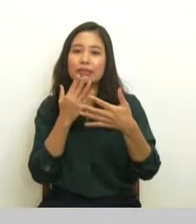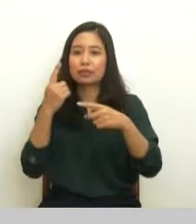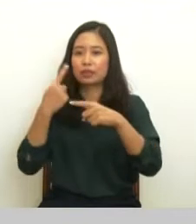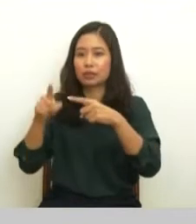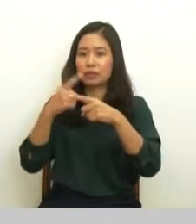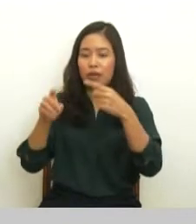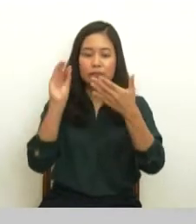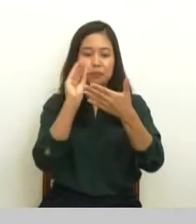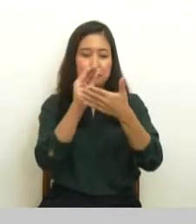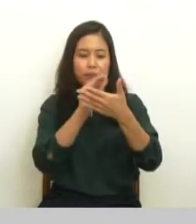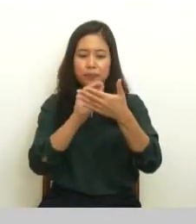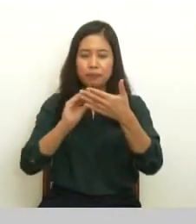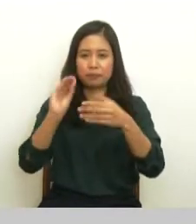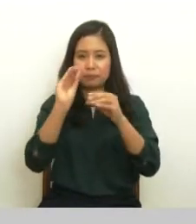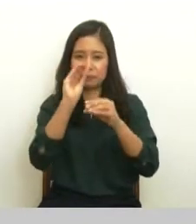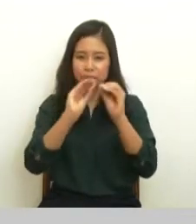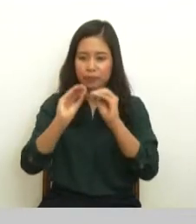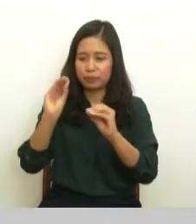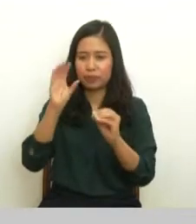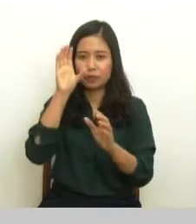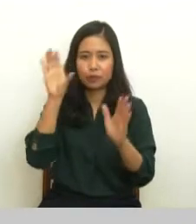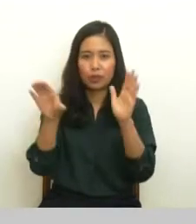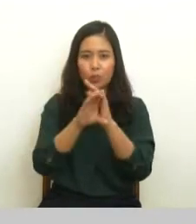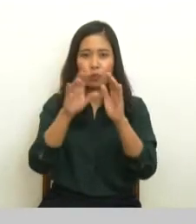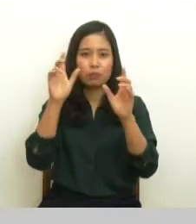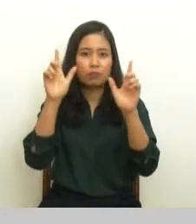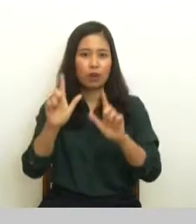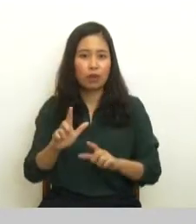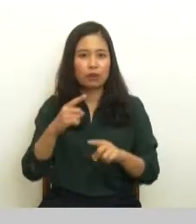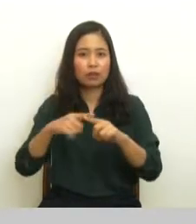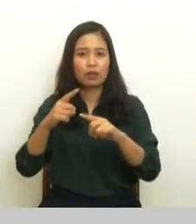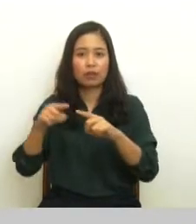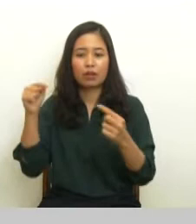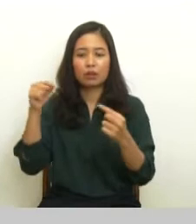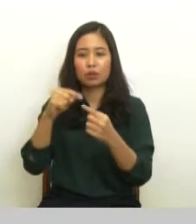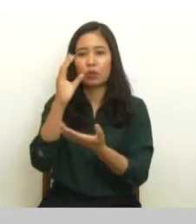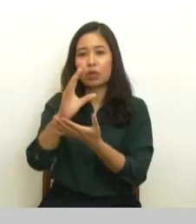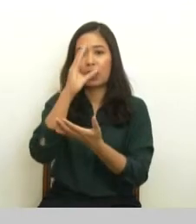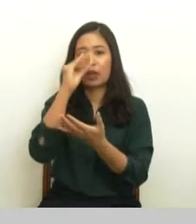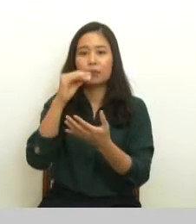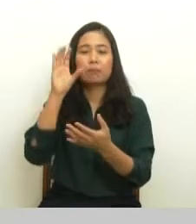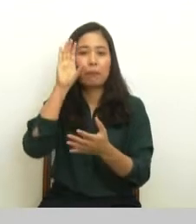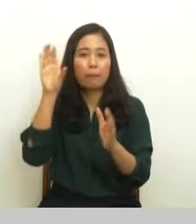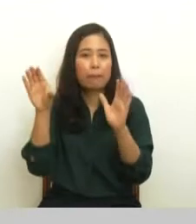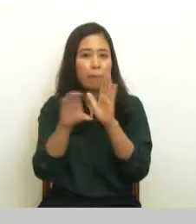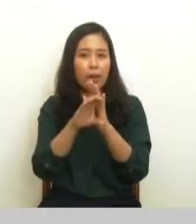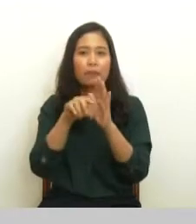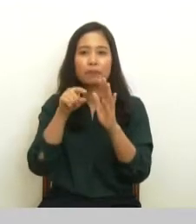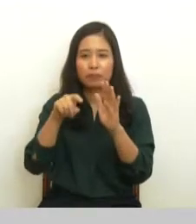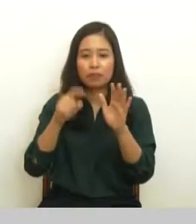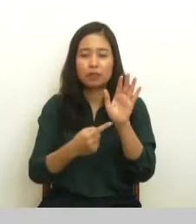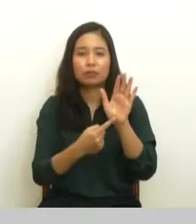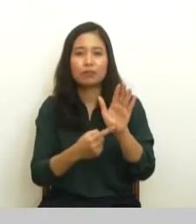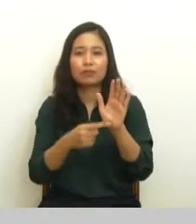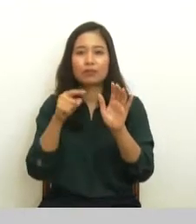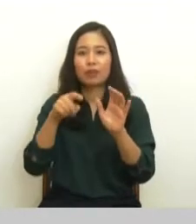ๆกันจนเป็รปภาพหรอลวดลายต่ๆจึงนำมาสู่การเรีนรู้การปักภาหลป någontingซึเป็อัตลัพูมพรรยาท